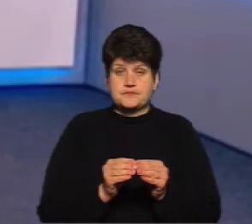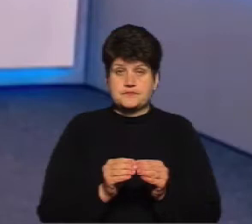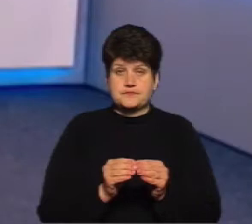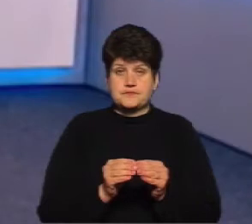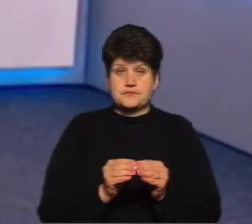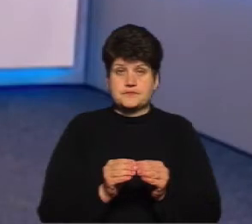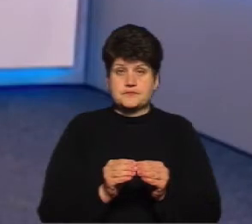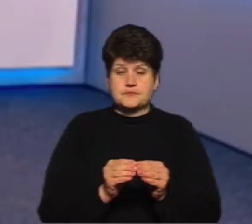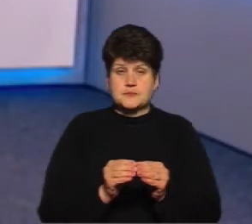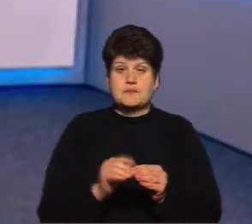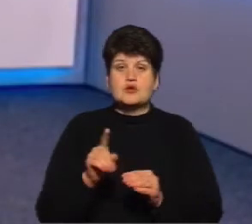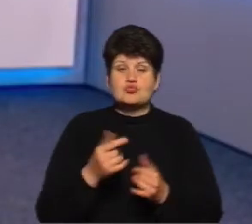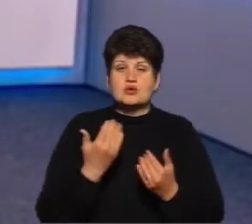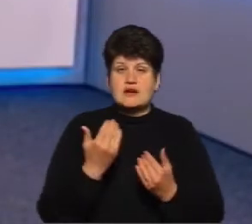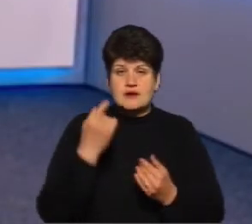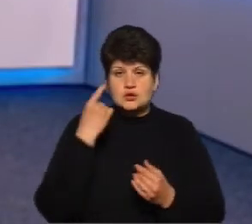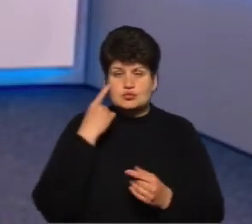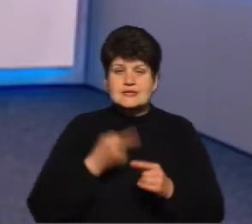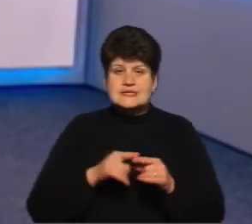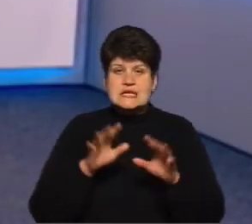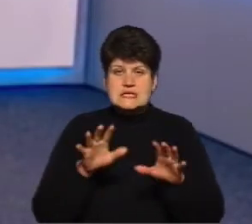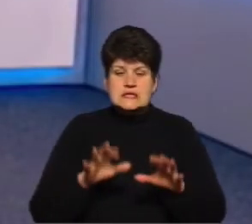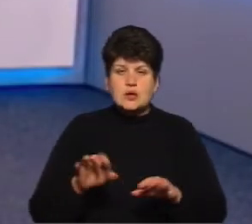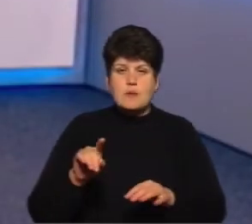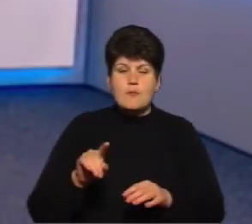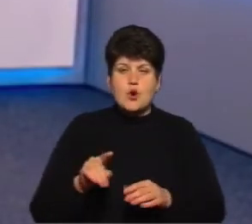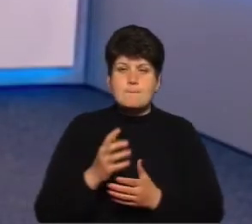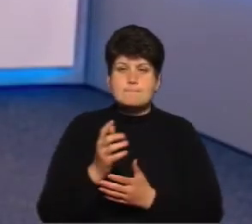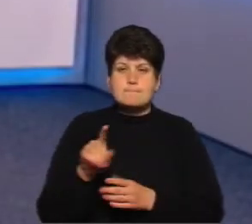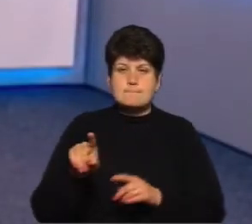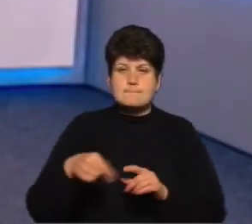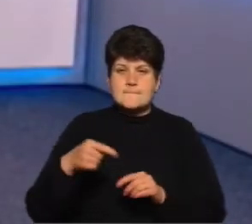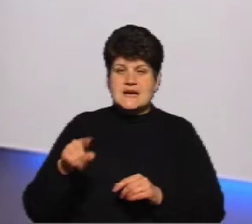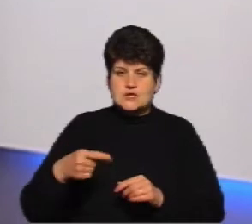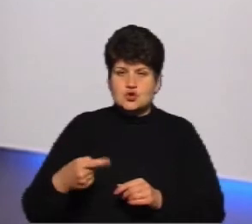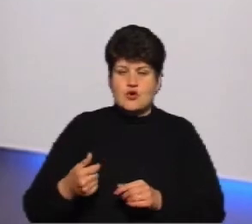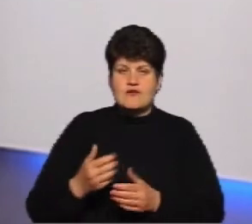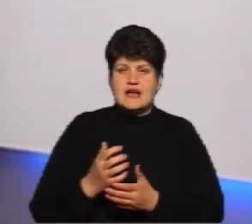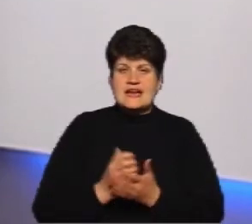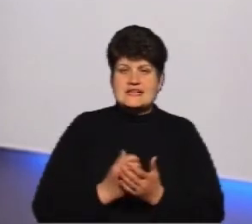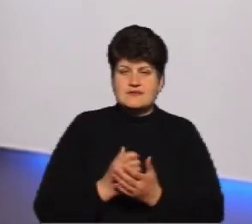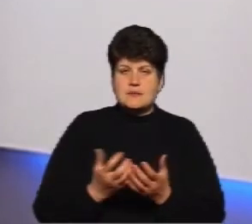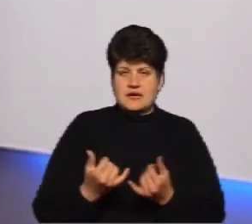А чому, на вашу думку, ось такий закон про призов резервістів прийнятий саме зараз, такий період?